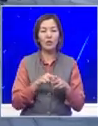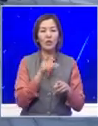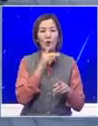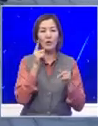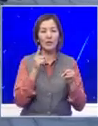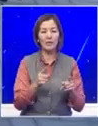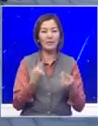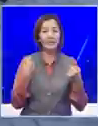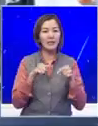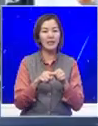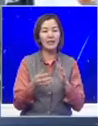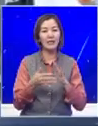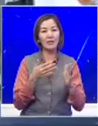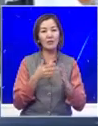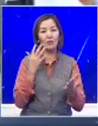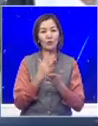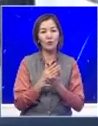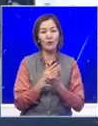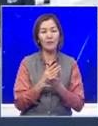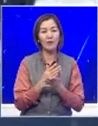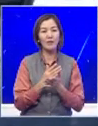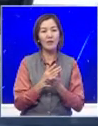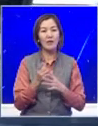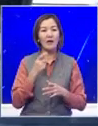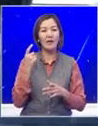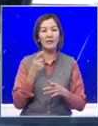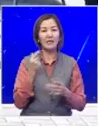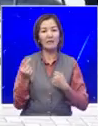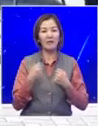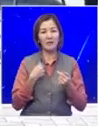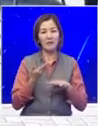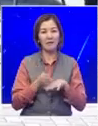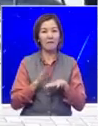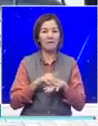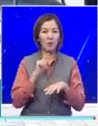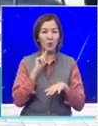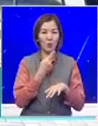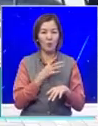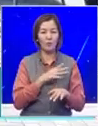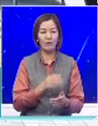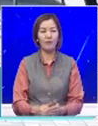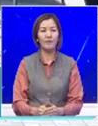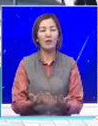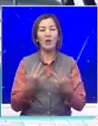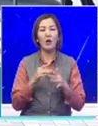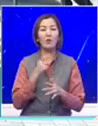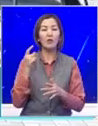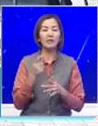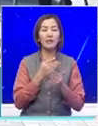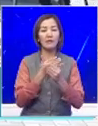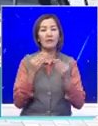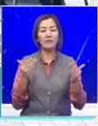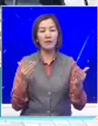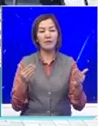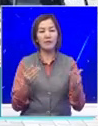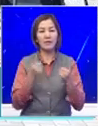Өйткені науқан кезінде техника тапшылығы туындап, диқандар қиналады. Бүгінгі ауыл шаруашылығы техникалары көрмесіне